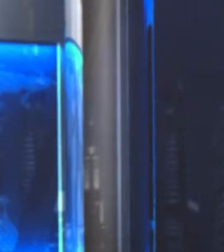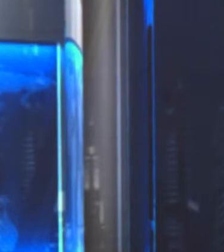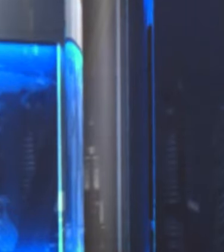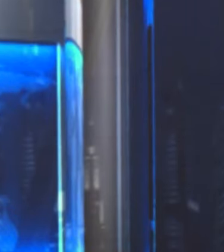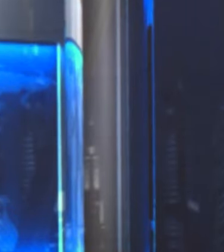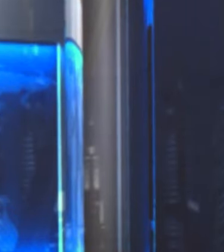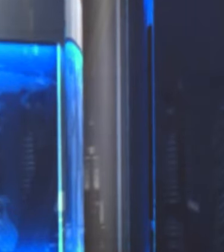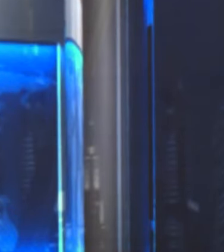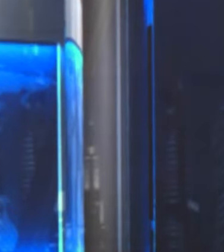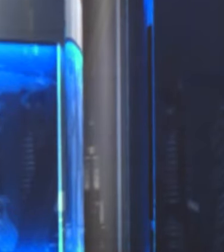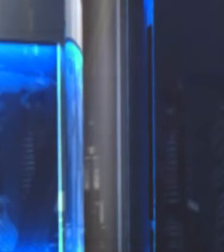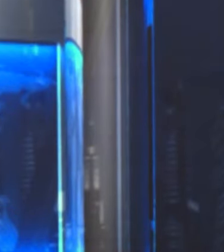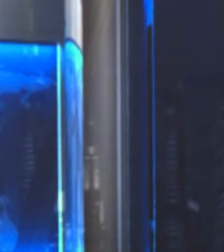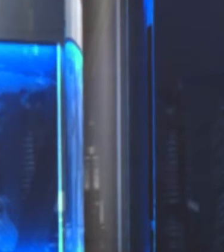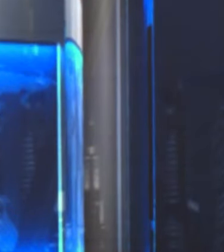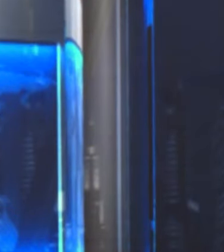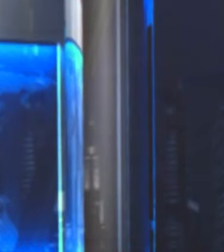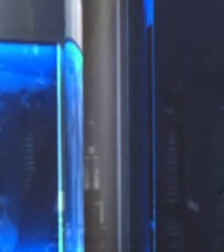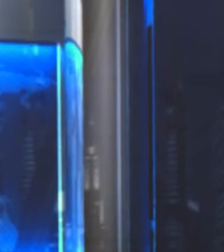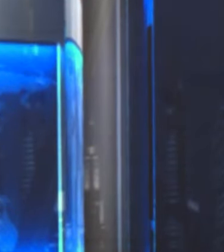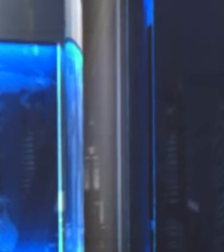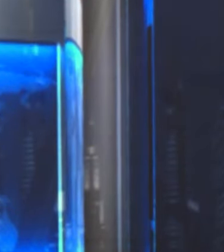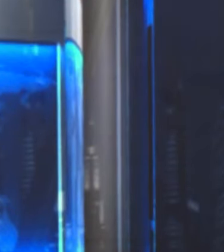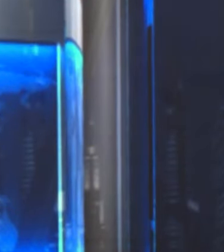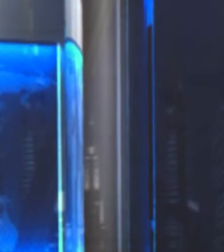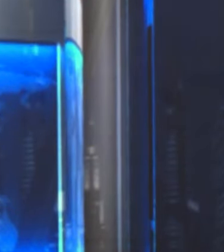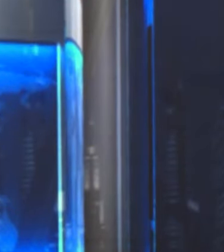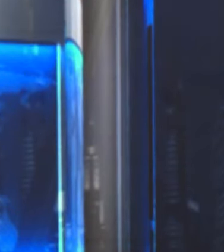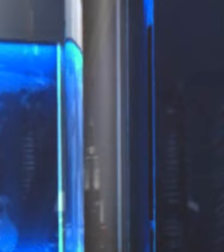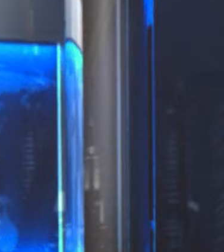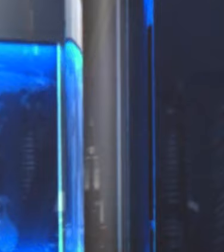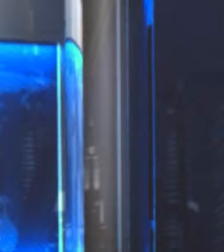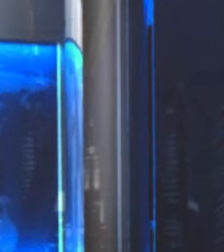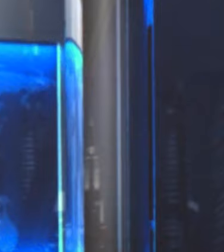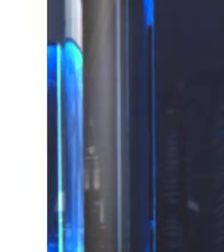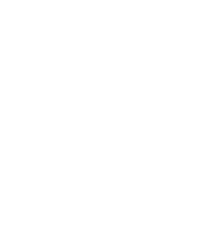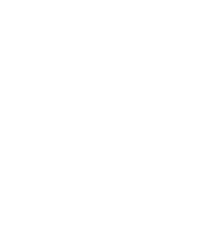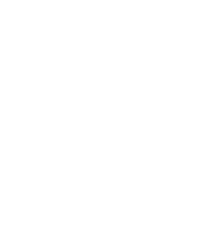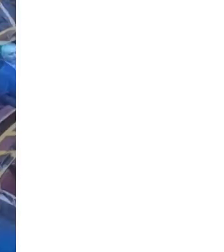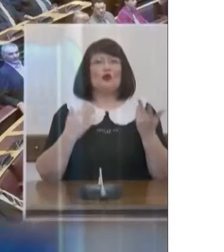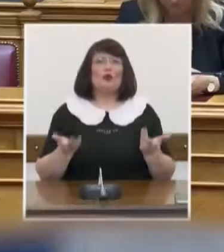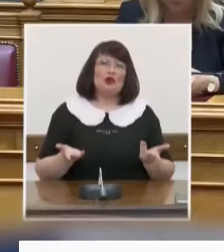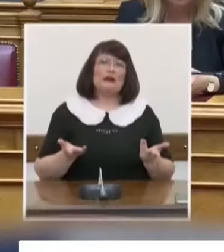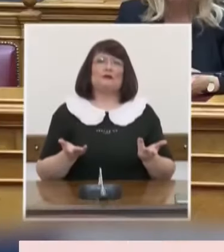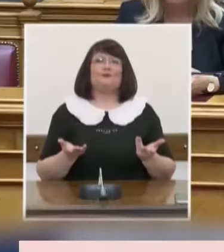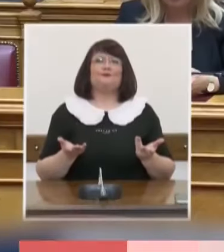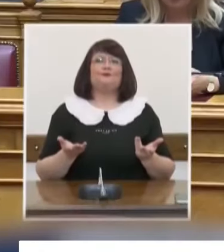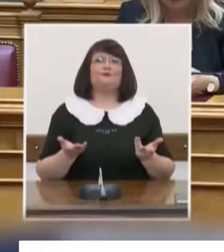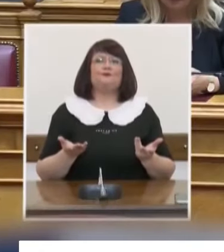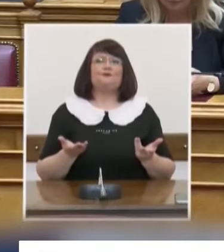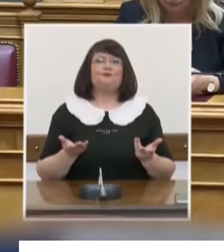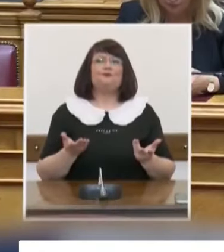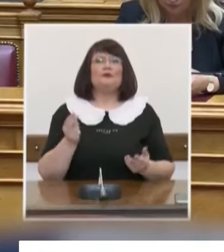Κυρίες και κύριοι, καλησπέρα σας. Είναι η μεσημεριανή σας ενημέρωση από το One Channel. Πάμε να δούμε τις κυριότερες ειδήσεις της ημέρας σε τίτλους.